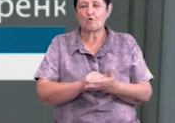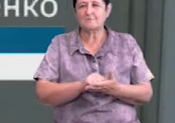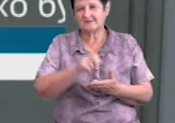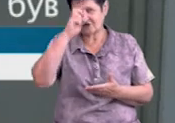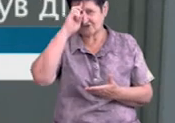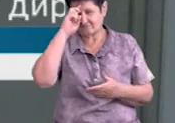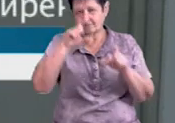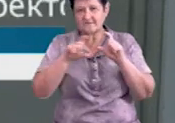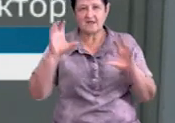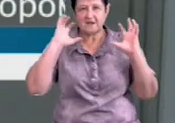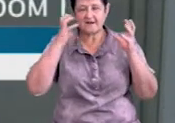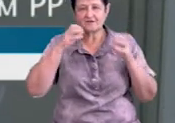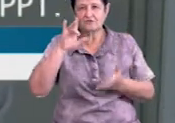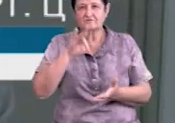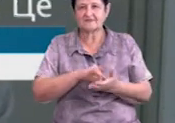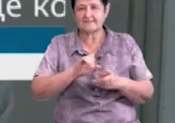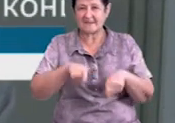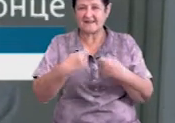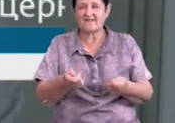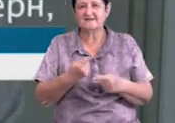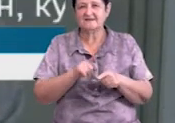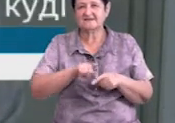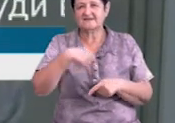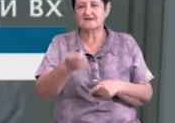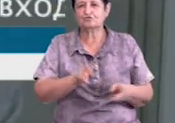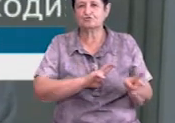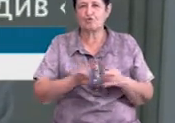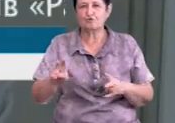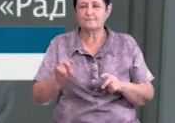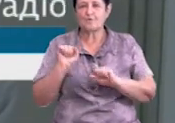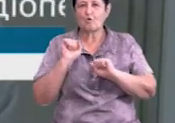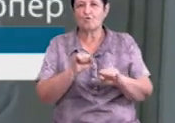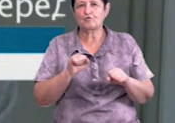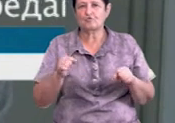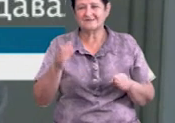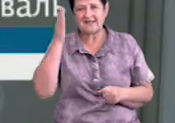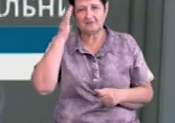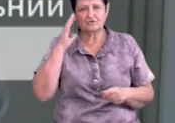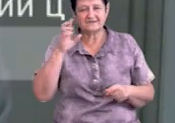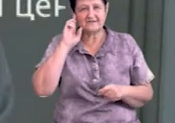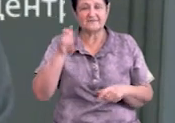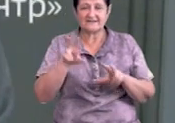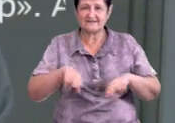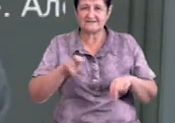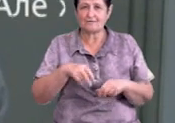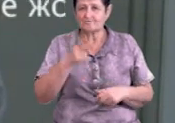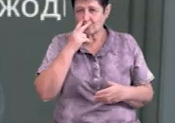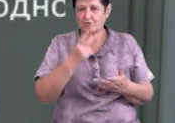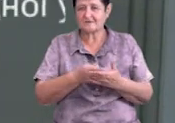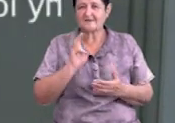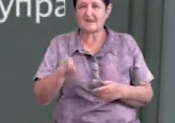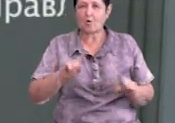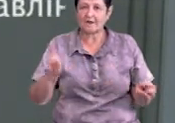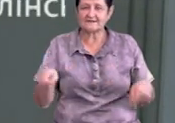підприємства «Радіопередавальний центр». Це завдало шкоди обороноздатності держави. Слідство розглядало Анатолія Гунька як